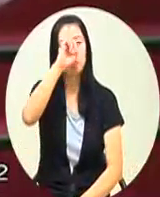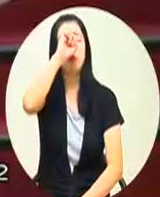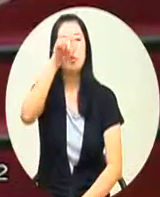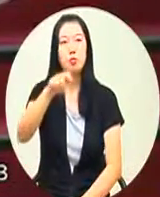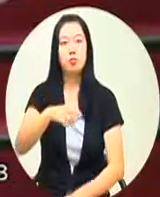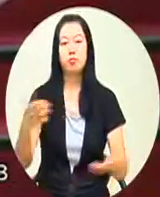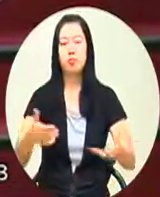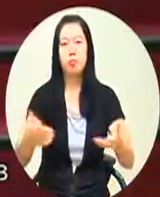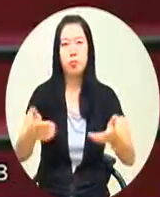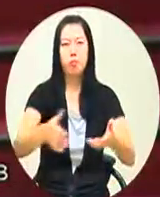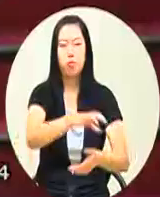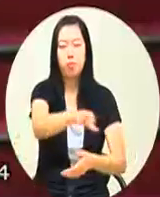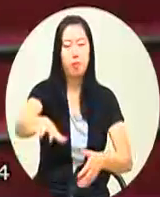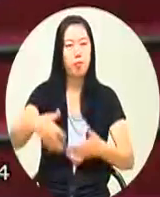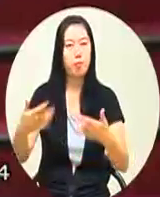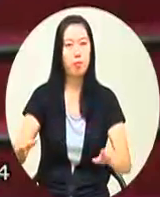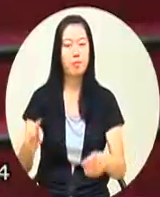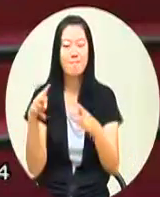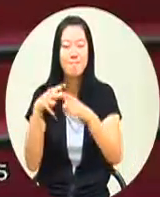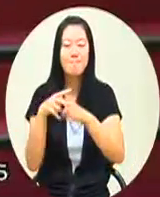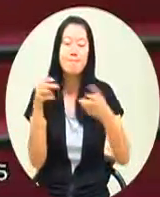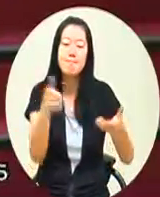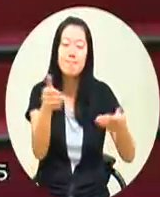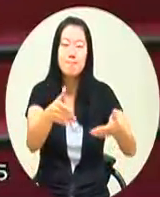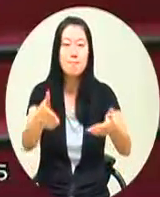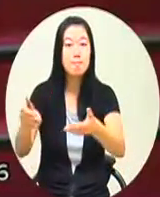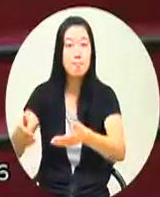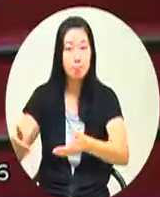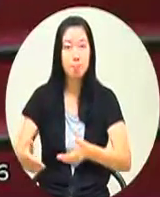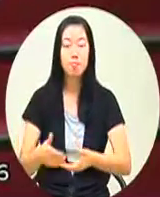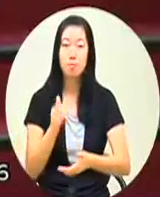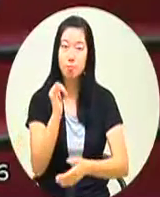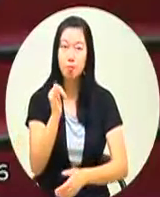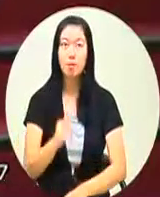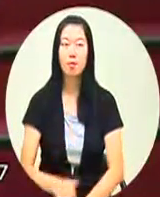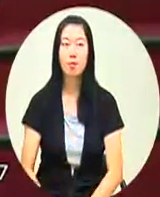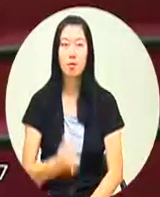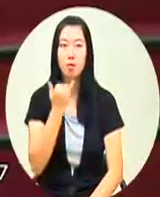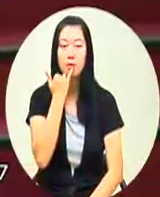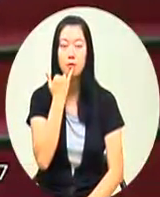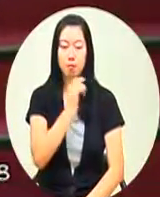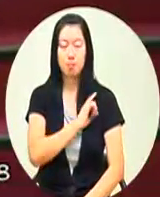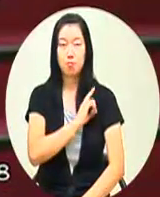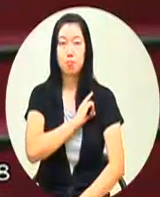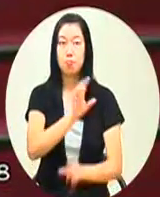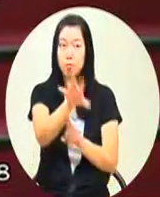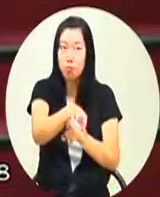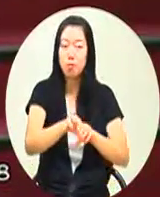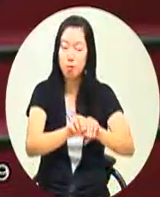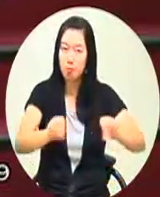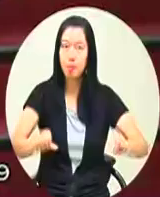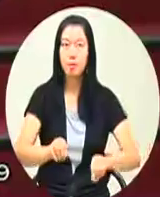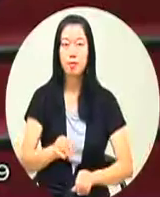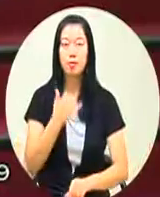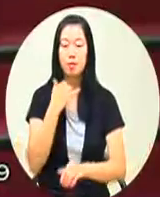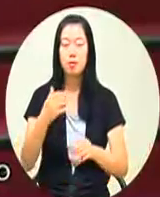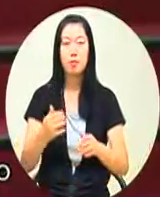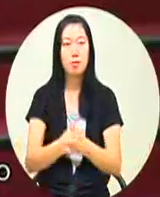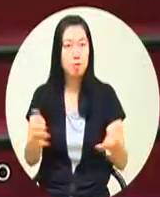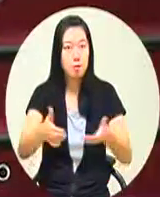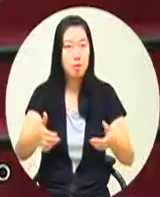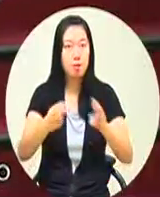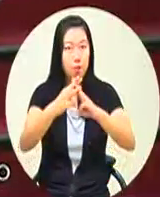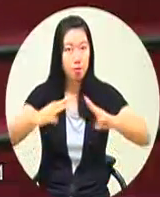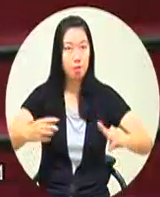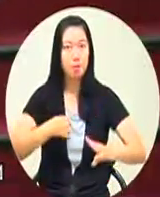的，就是小型开发露营区能够在自己的农地。那么开发露营区啊，我